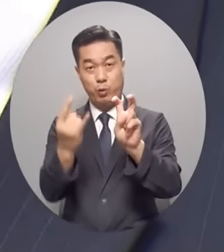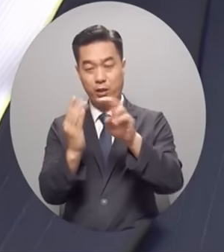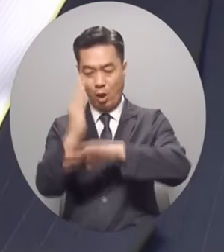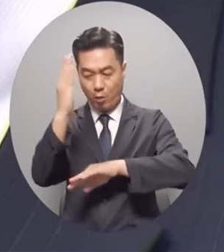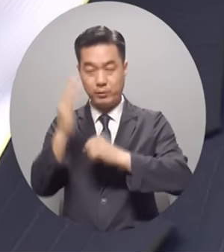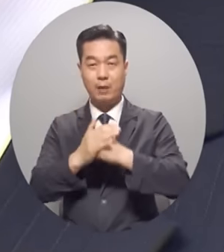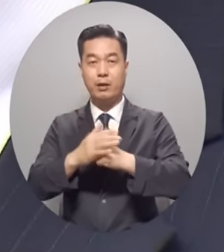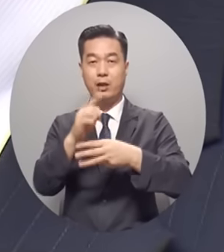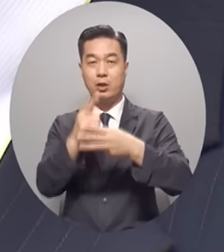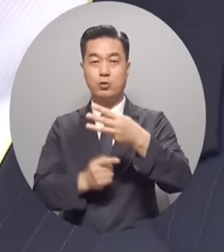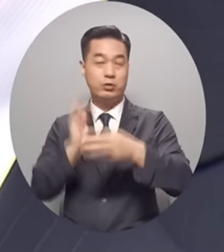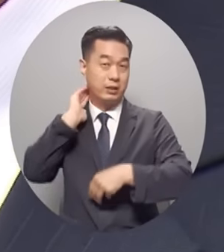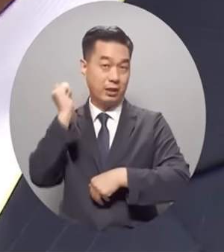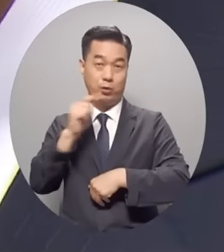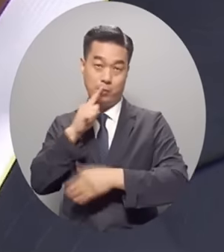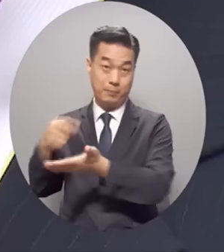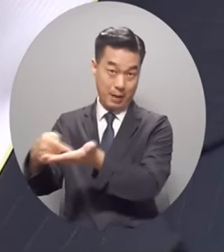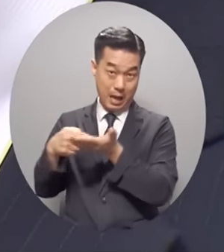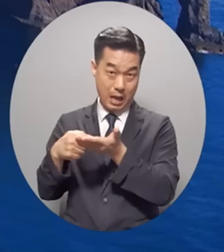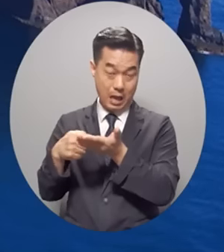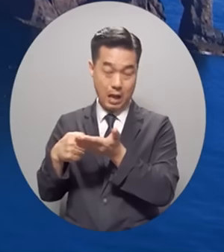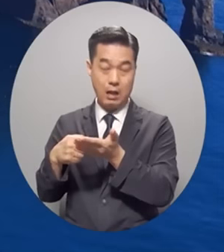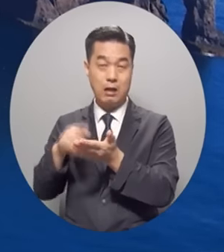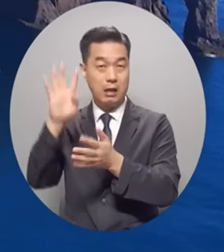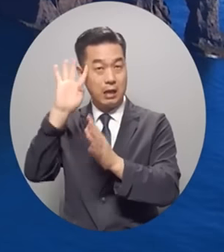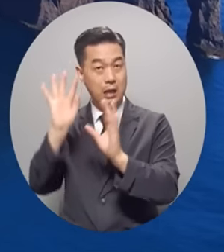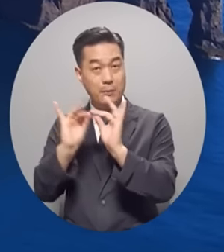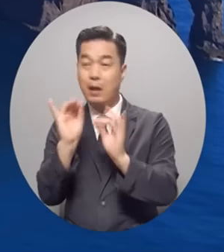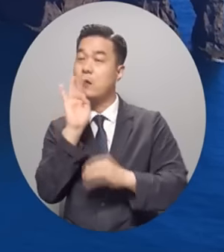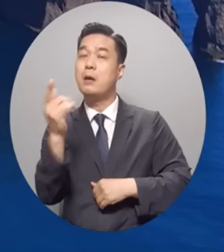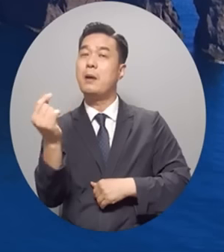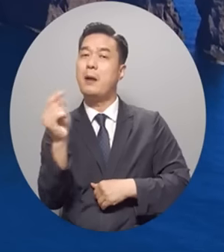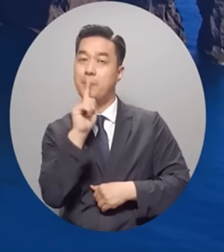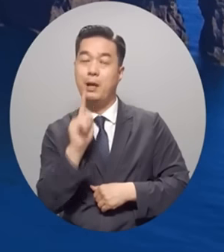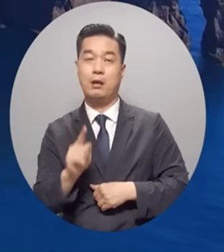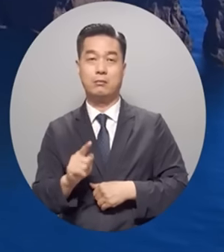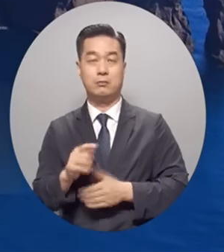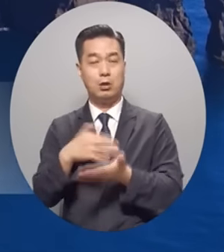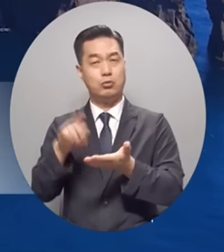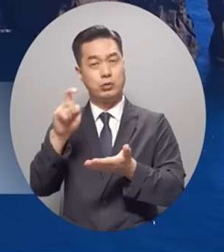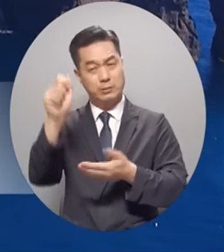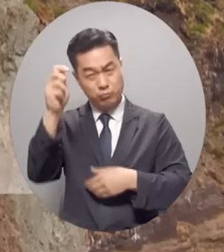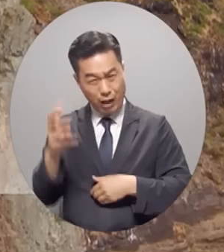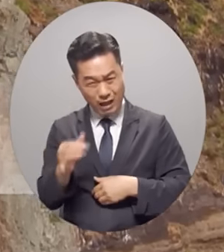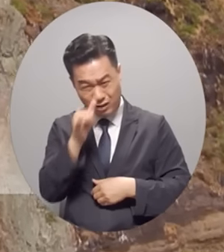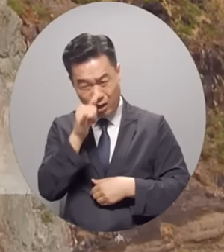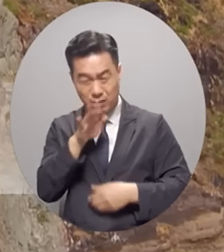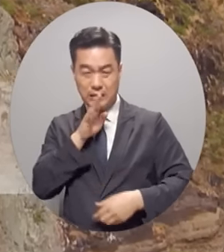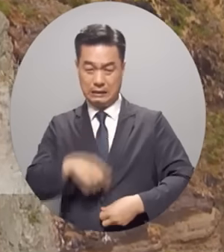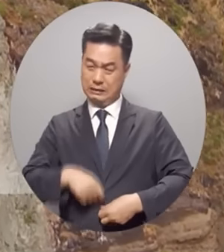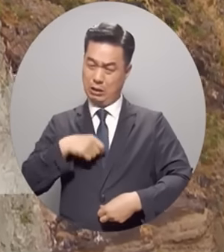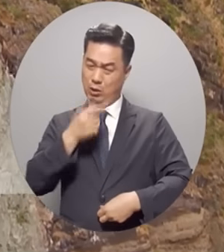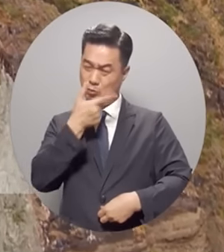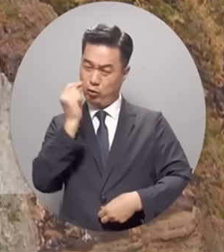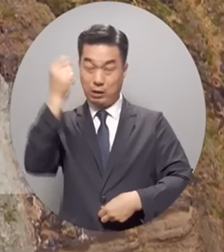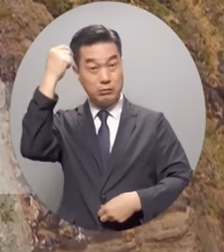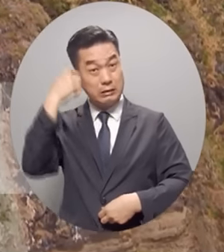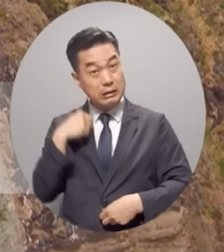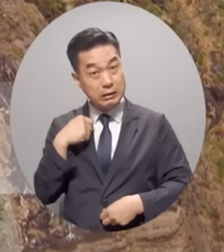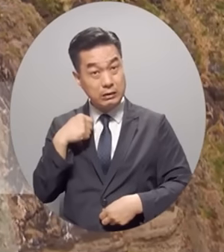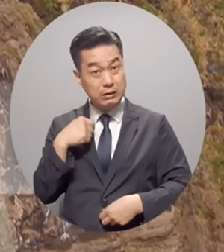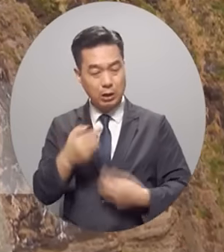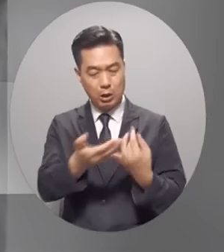주장을 엄호해 왔습니다 일본이 수십차례 사과를 했다고 해도 그 진정성이 부족하다고 느끼는 건